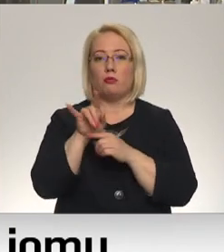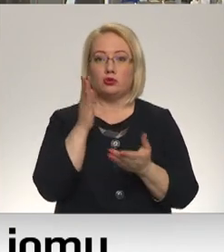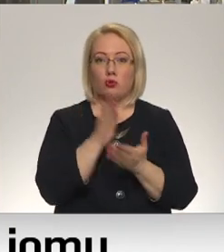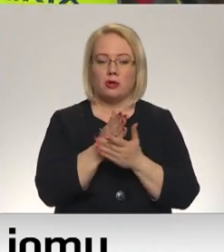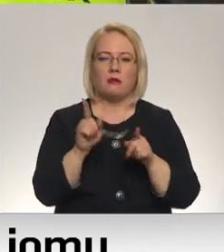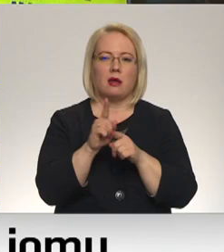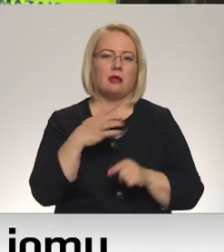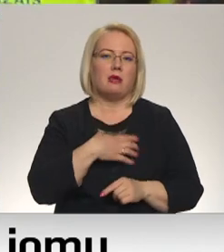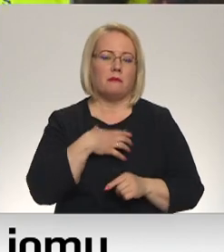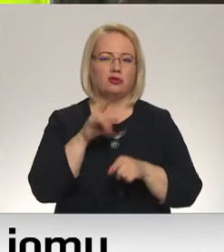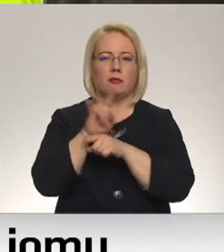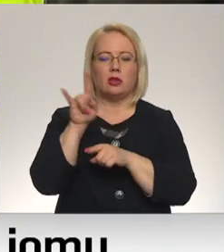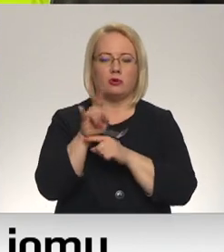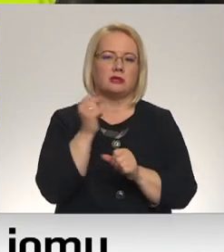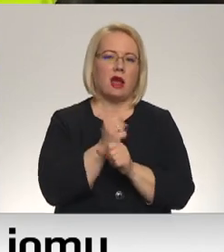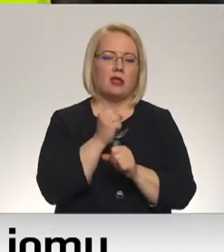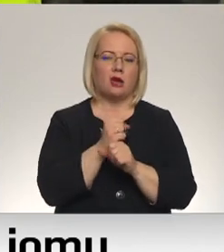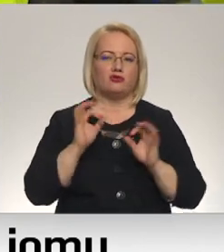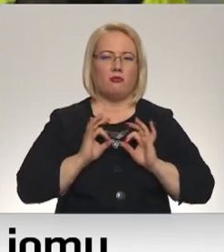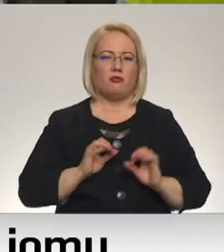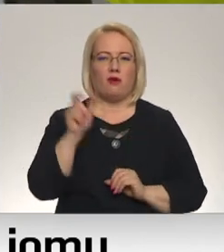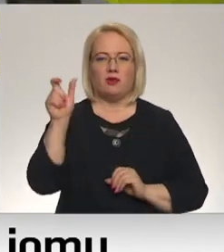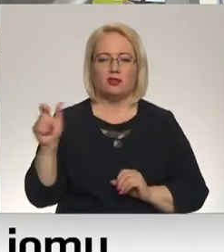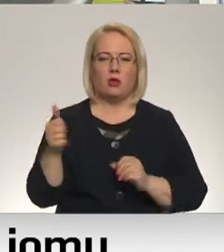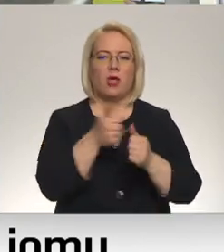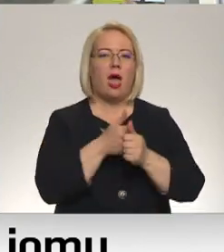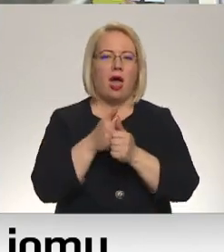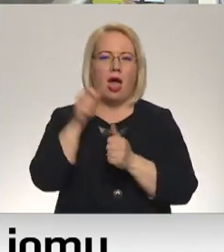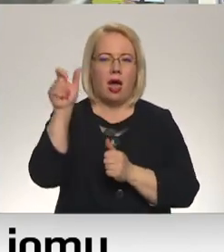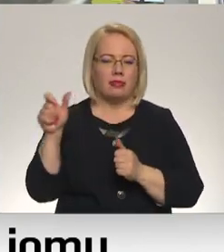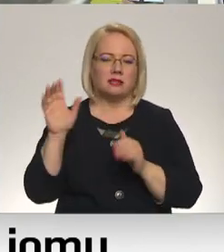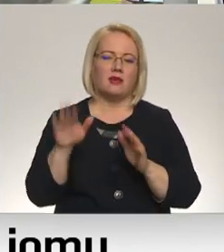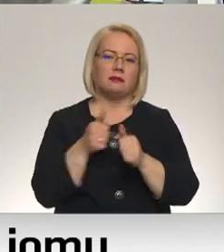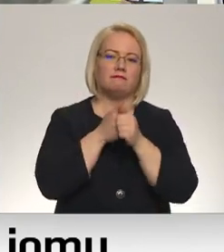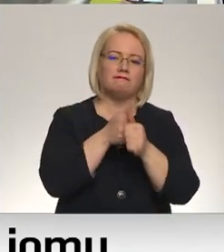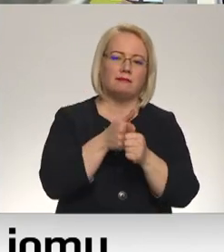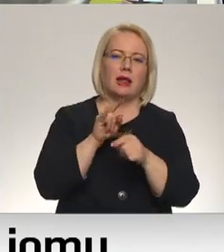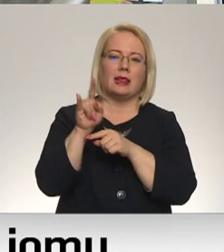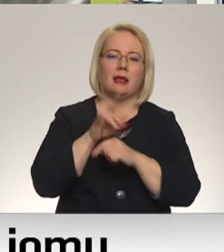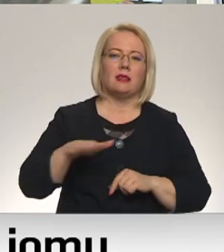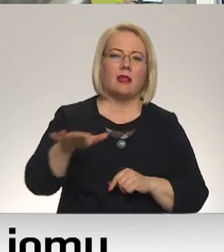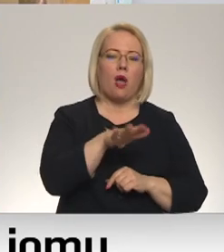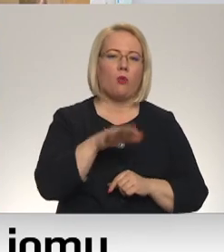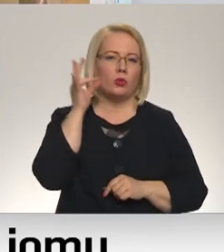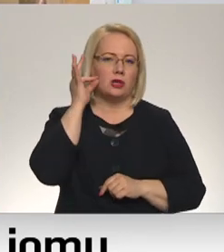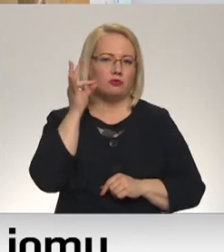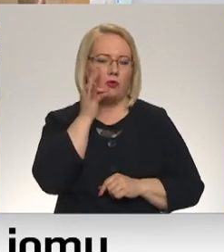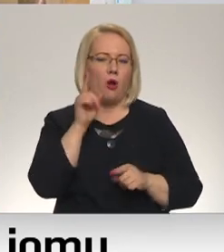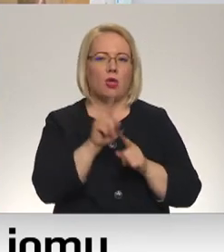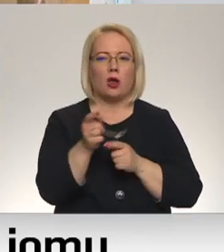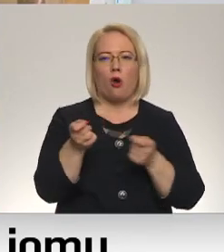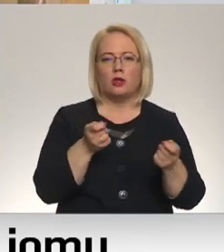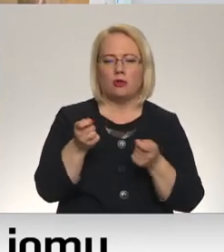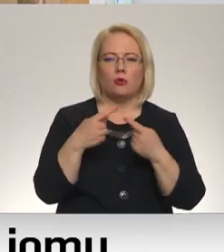arī lidostā strādājošie jomas profesionāļi. Un ēnas šodien varēja sekot līdzi gan lidlauka dispičeru, gan arī reisu koordinatoriem un